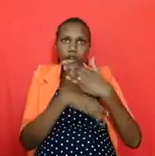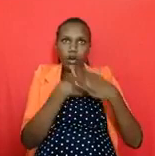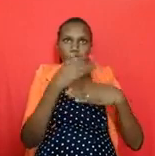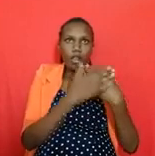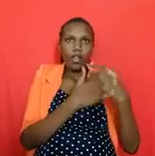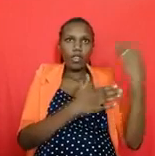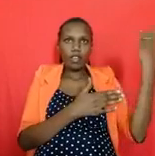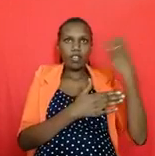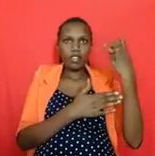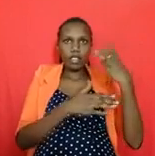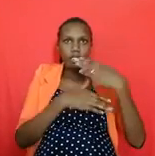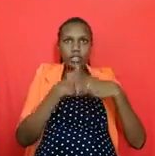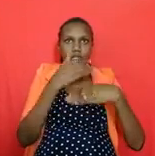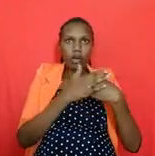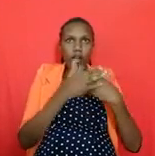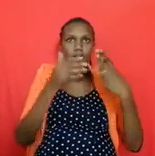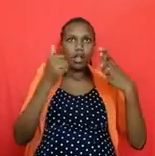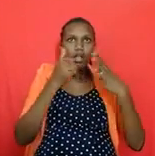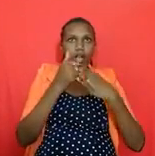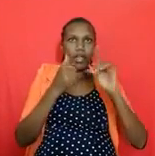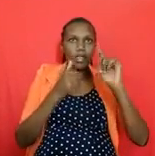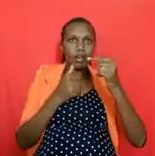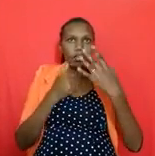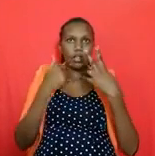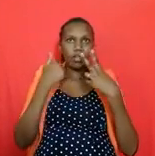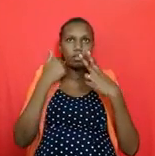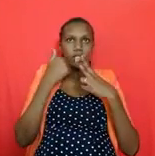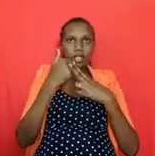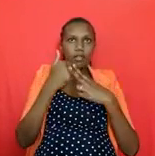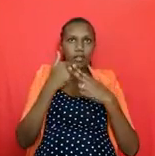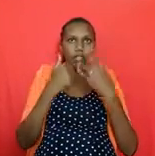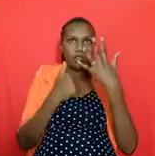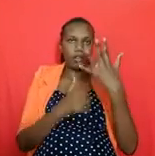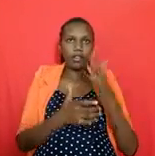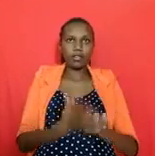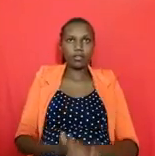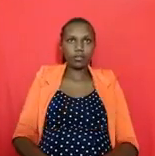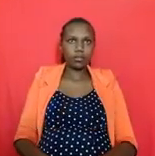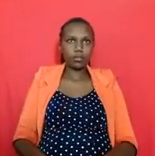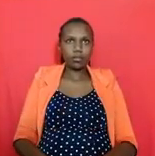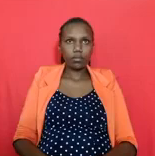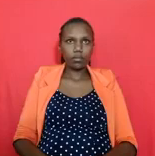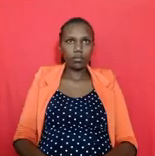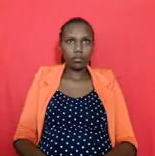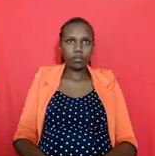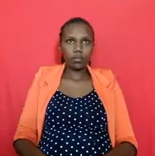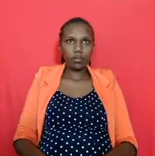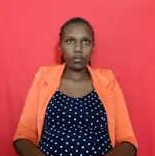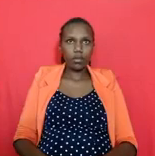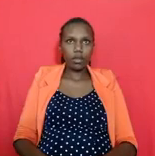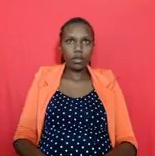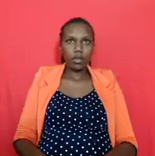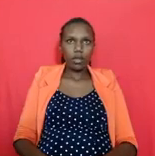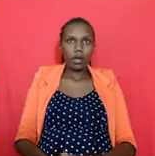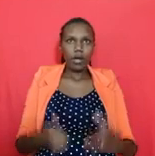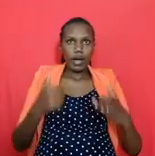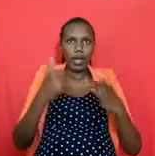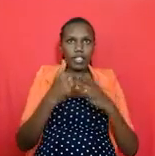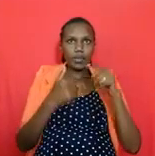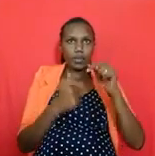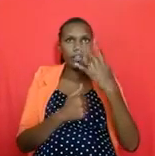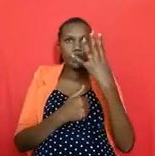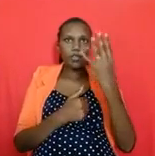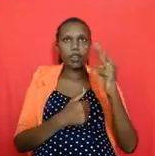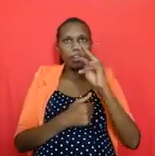mission evangelism girimagana keda mamugwaja mirongo mugwaja na ithano administrative expenses milioni 8